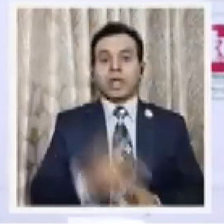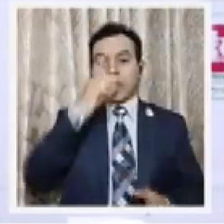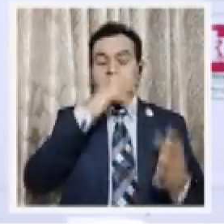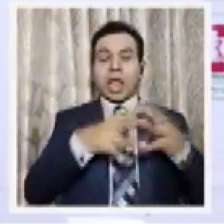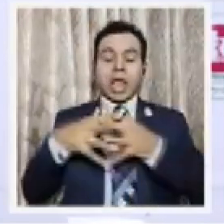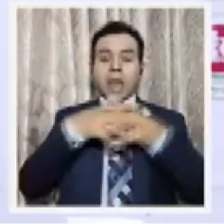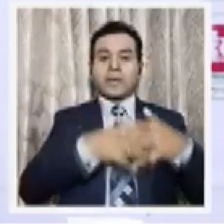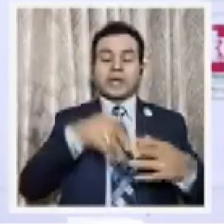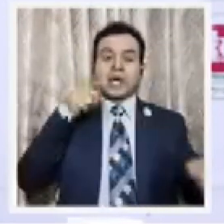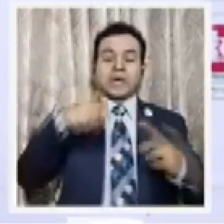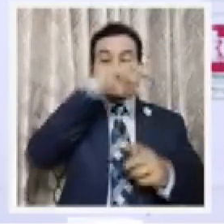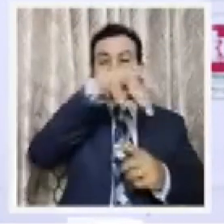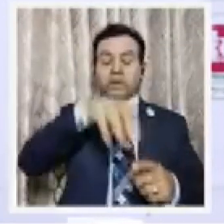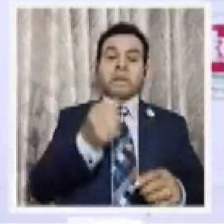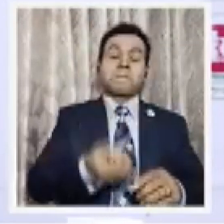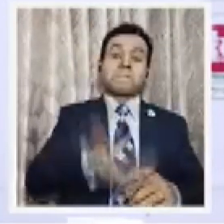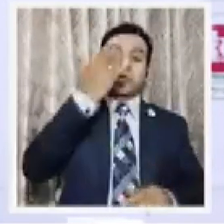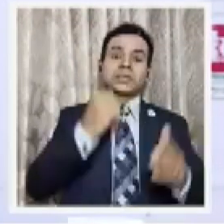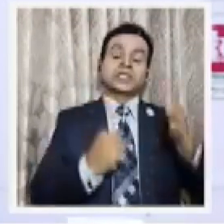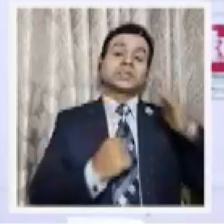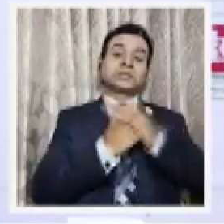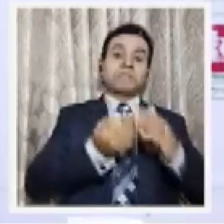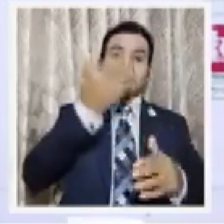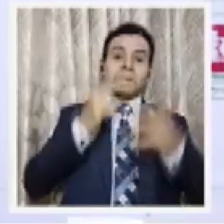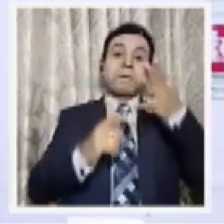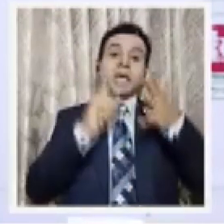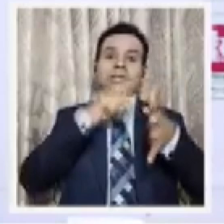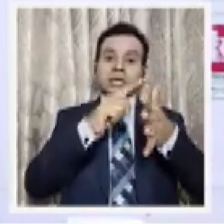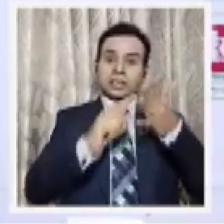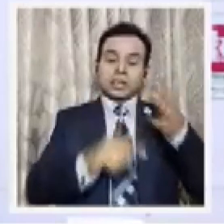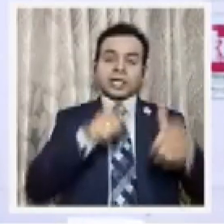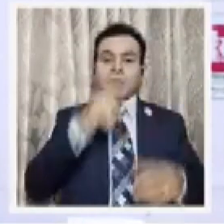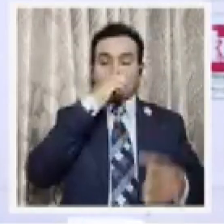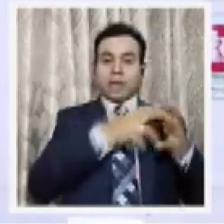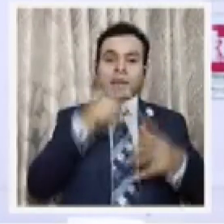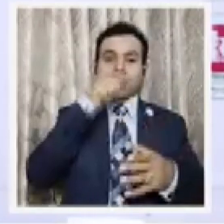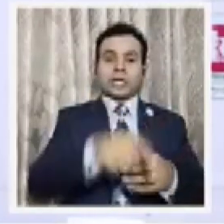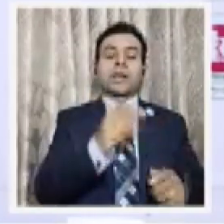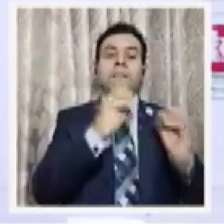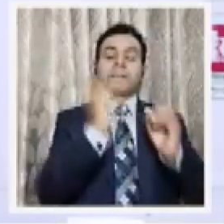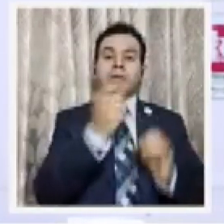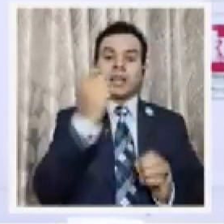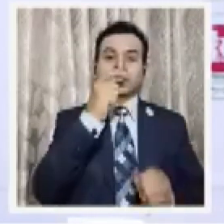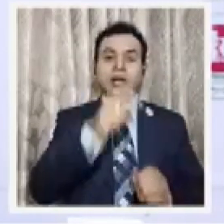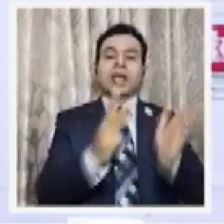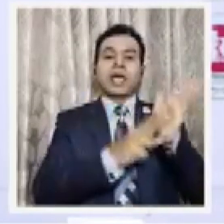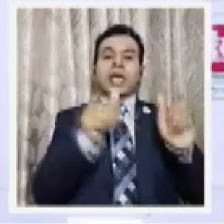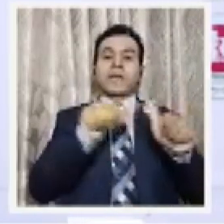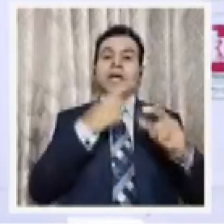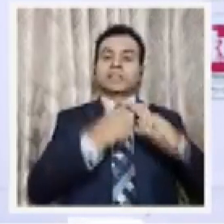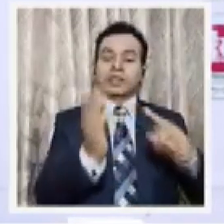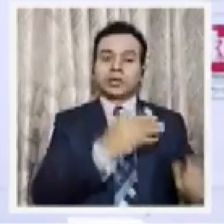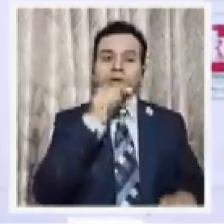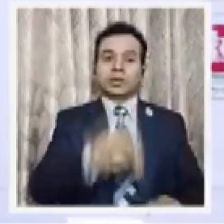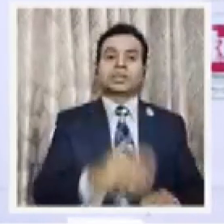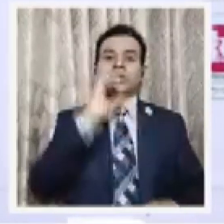সৌদি আরবিয়া এবং তুর্কি। আমেরিকায় যে 5টি দেশ সর্বাধিক কেস রিপোর্ট করেছে সেগুলো